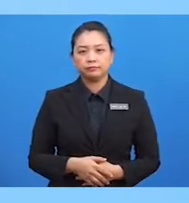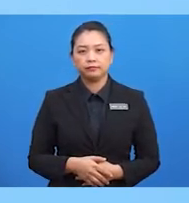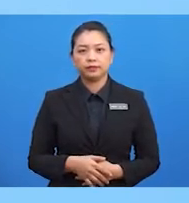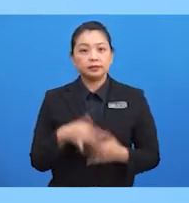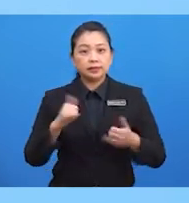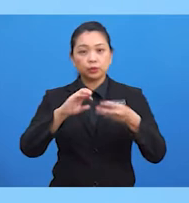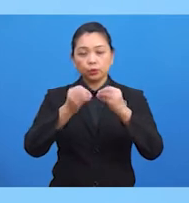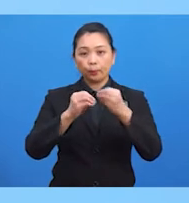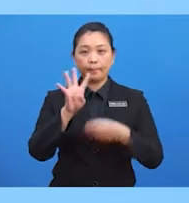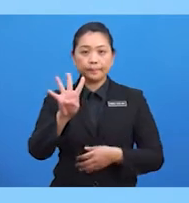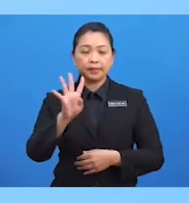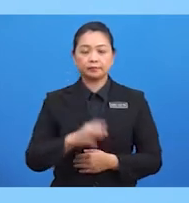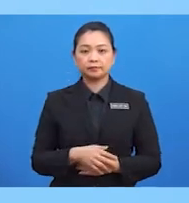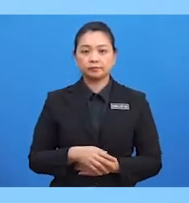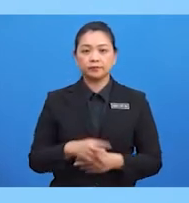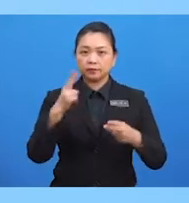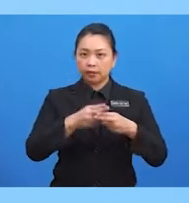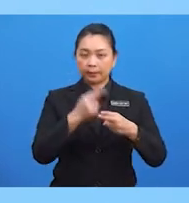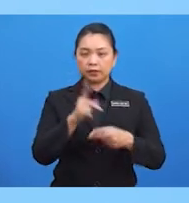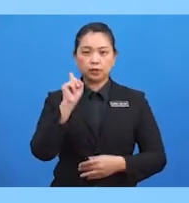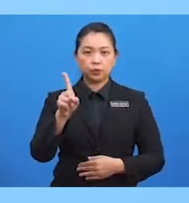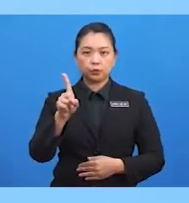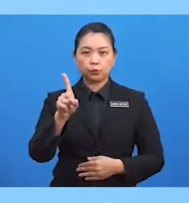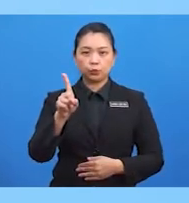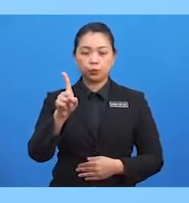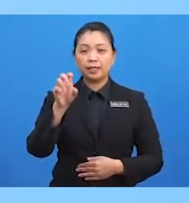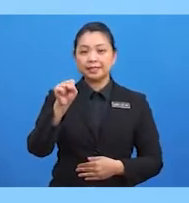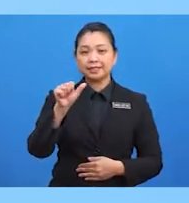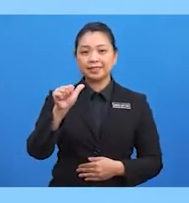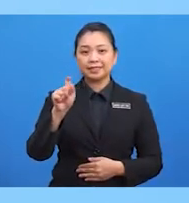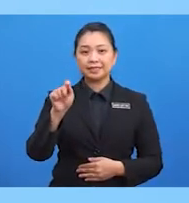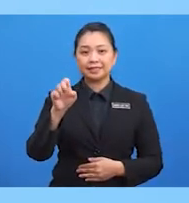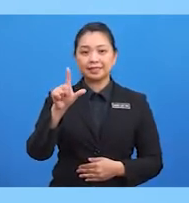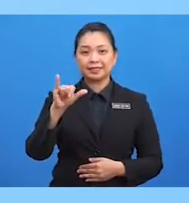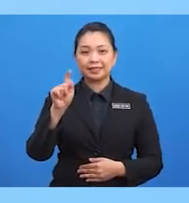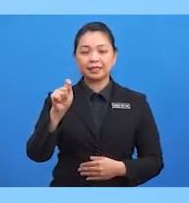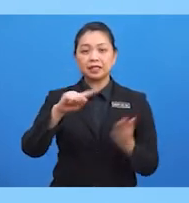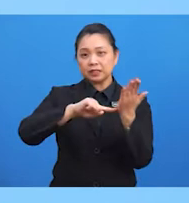Soalan nombor 4. Namakan satu satelit semula jadi.